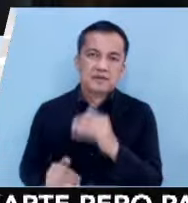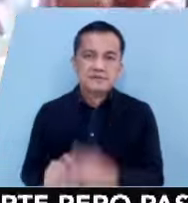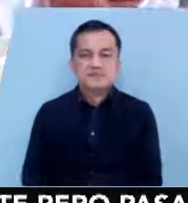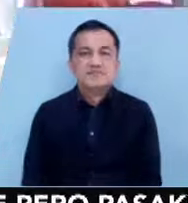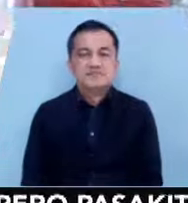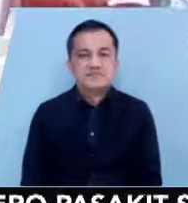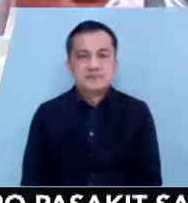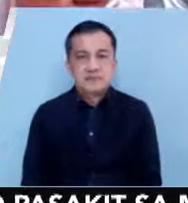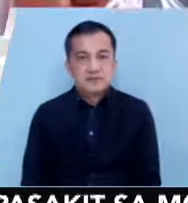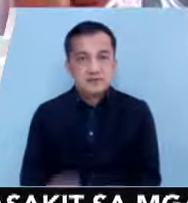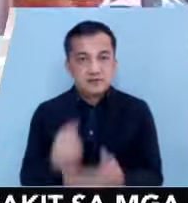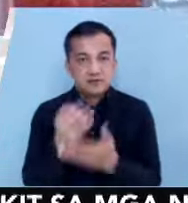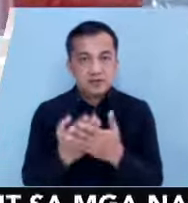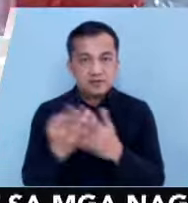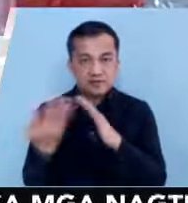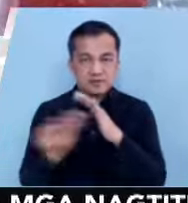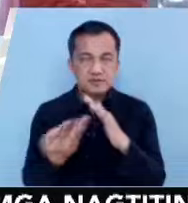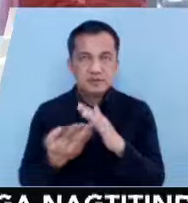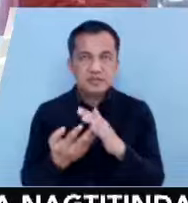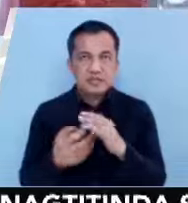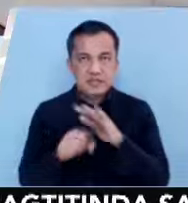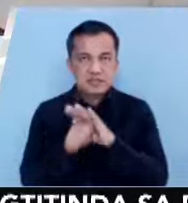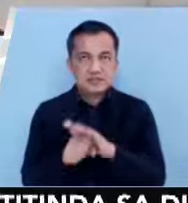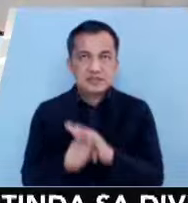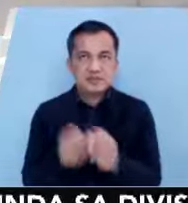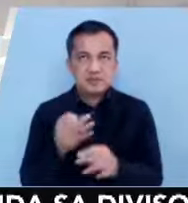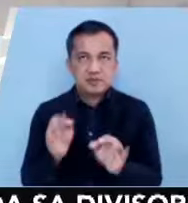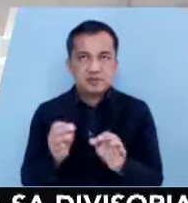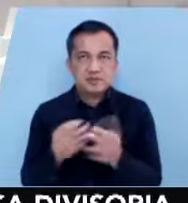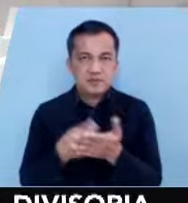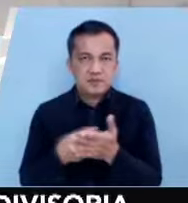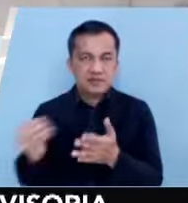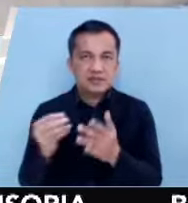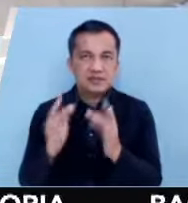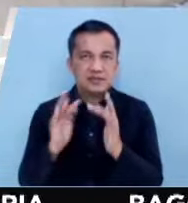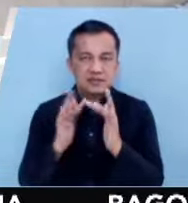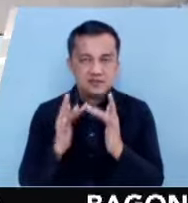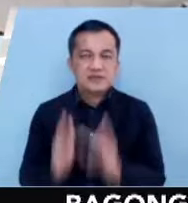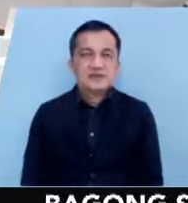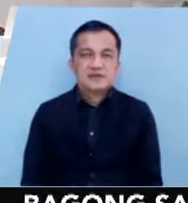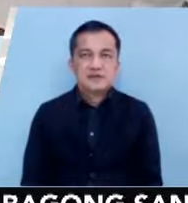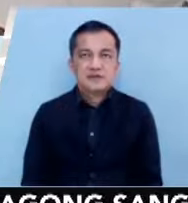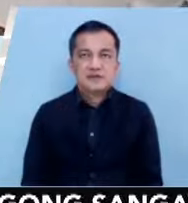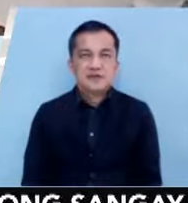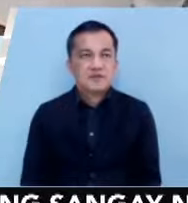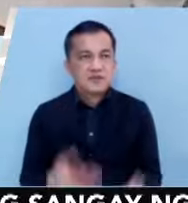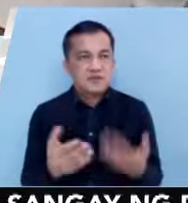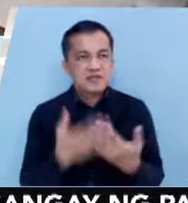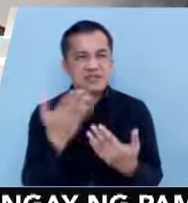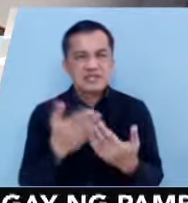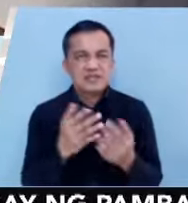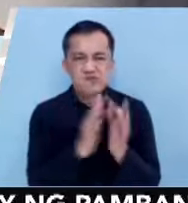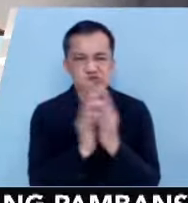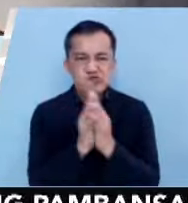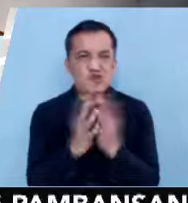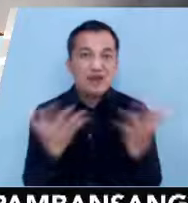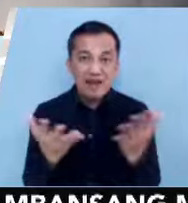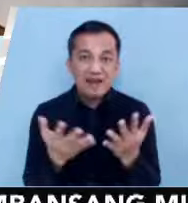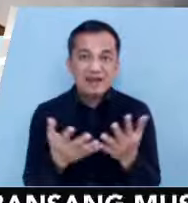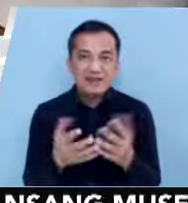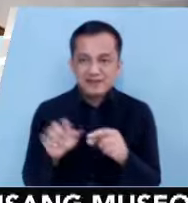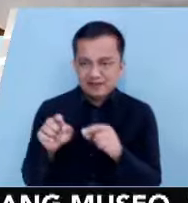mamimili, mas stress-free raw ang pagbili online. Mas madali ka ng hindi nasiksikan, mamimili ka na lang sa